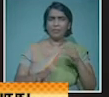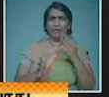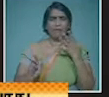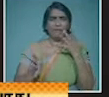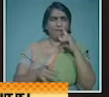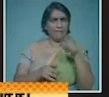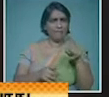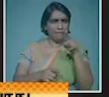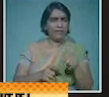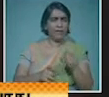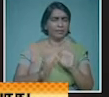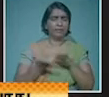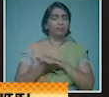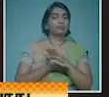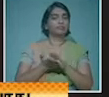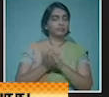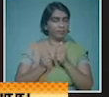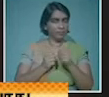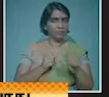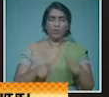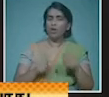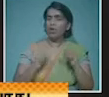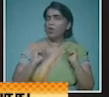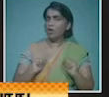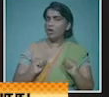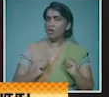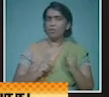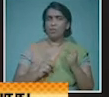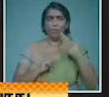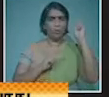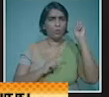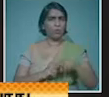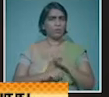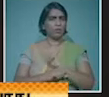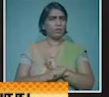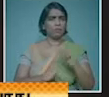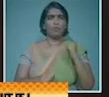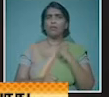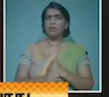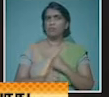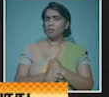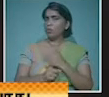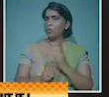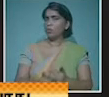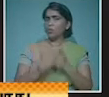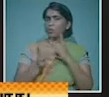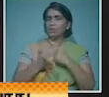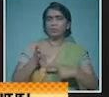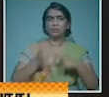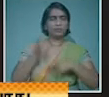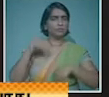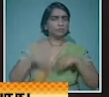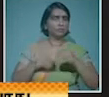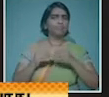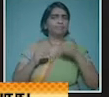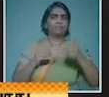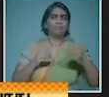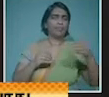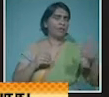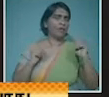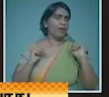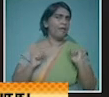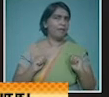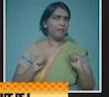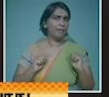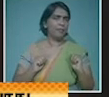தேர்தல் இடம்பெறவுள்ள நிலையில் அரசாங்கம் ஏன் இந்த முடிவை எடுத்தது என்பது கேள்வியாக உள்ளது. இந்த முடிவை பார்க்கும்போது தேர்தலை